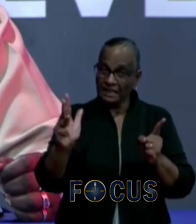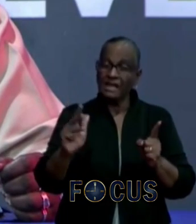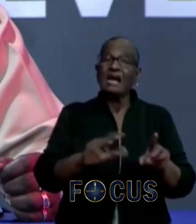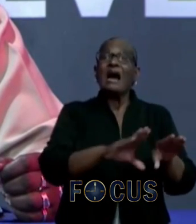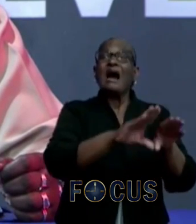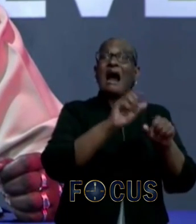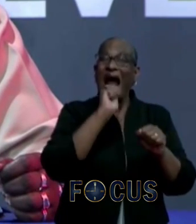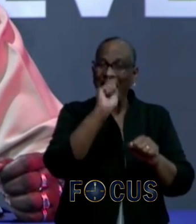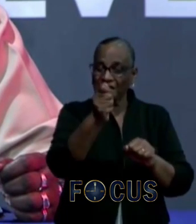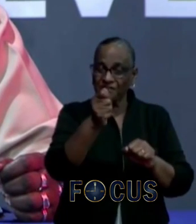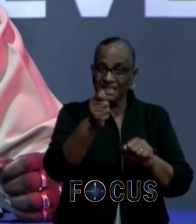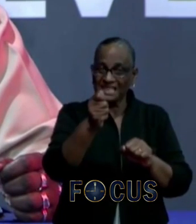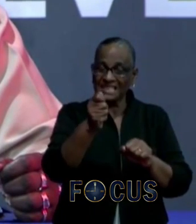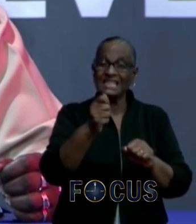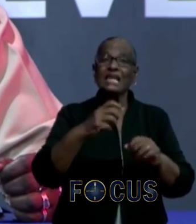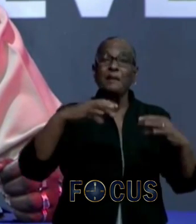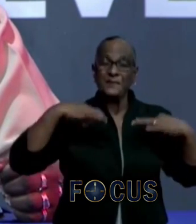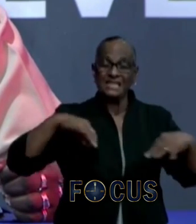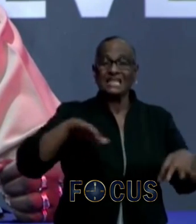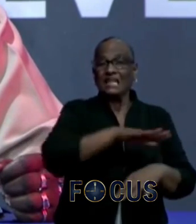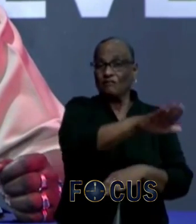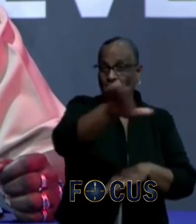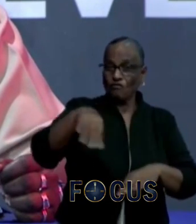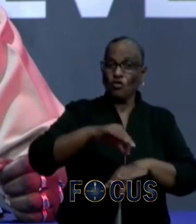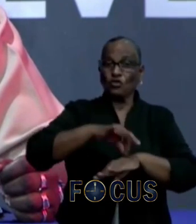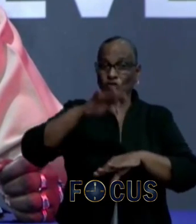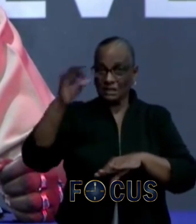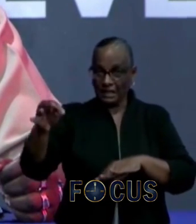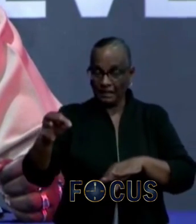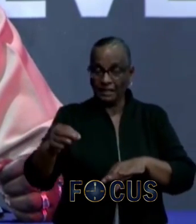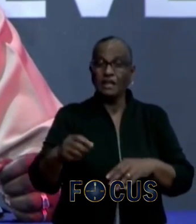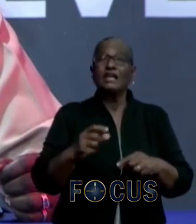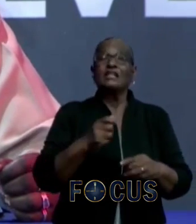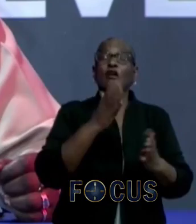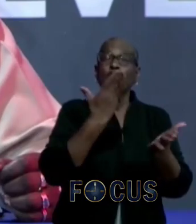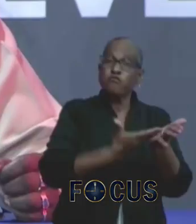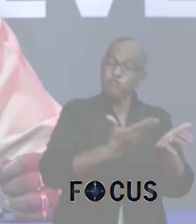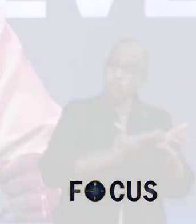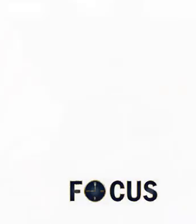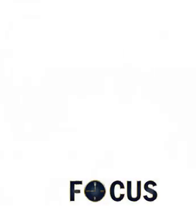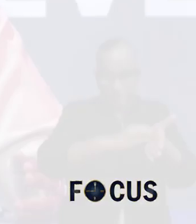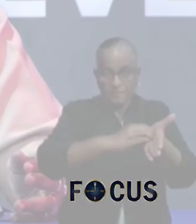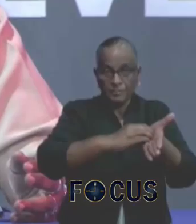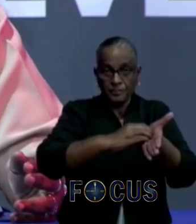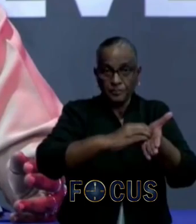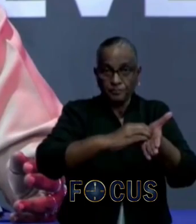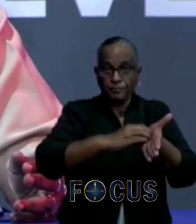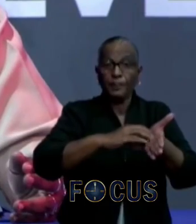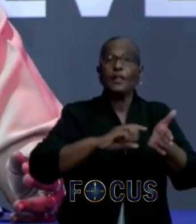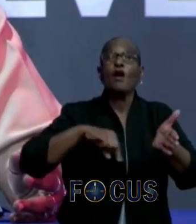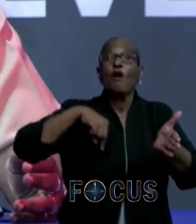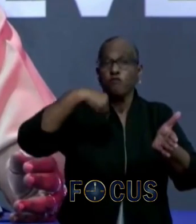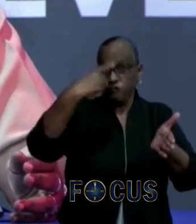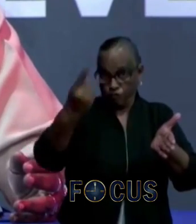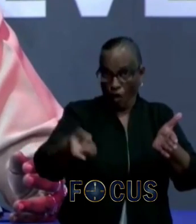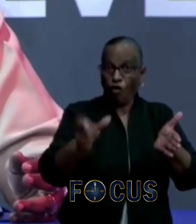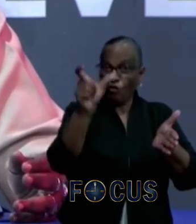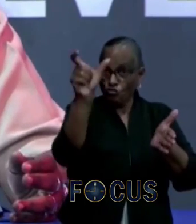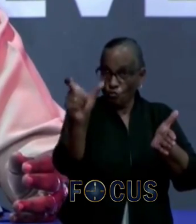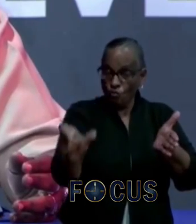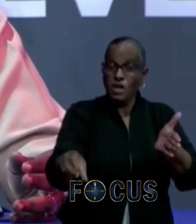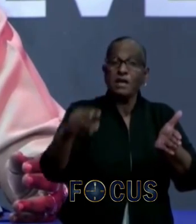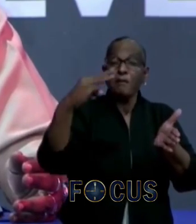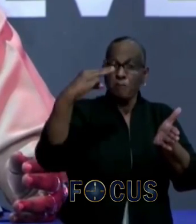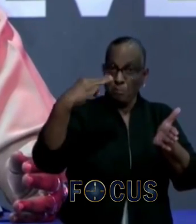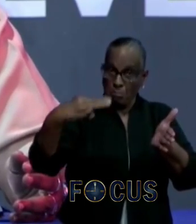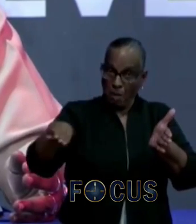het ministerie van Volksgezondheid de volgende randvoorwaarden toe te voegen aan de relevante vergunningen. De komende week, vanaf maandag, kan